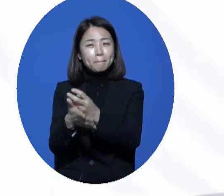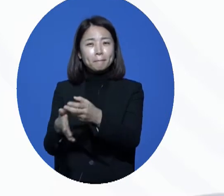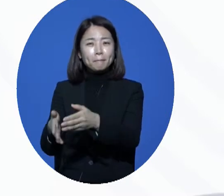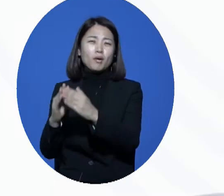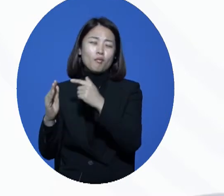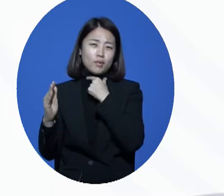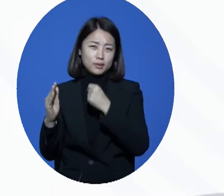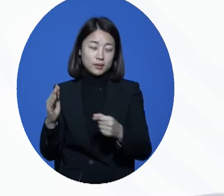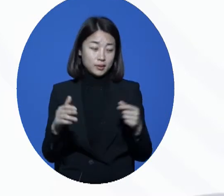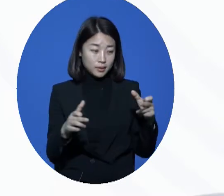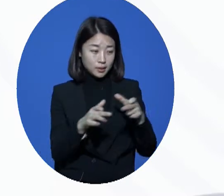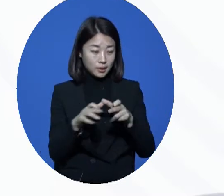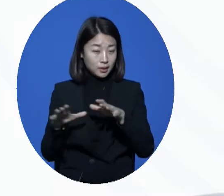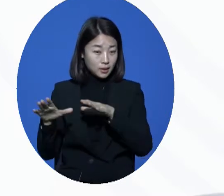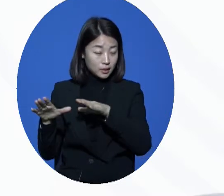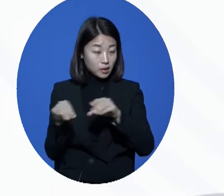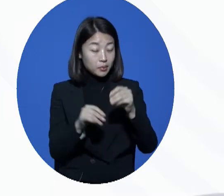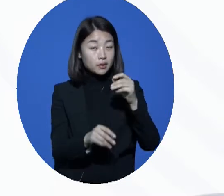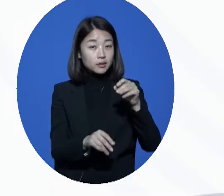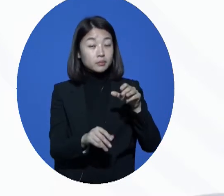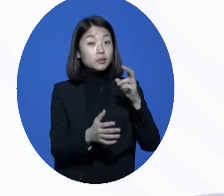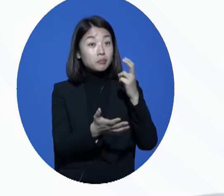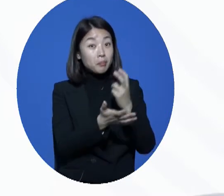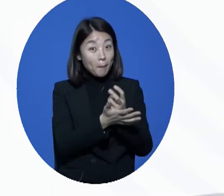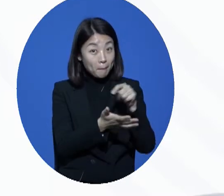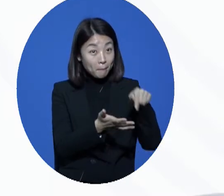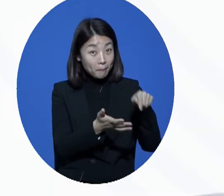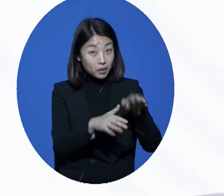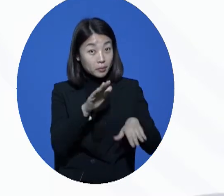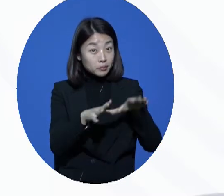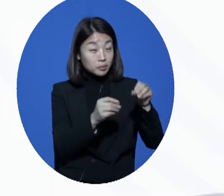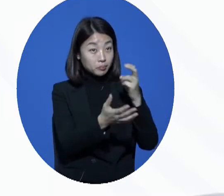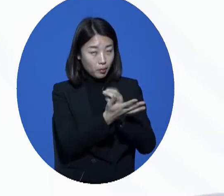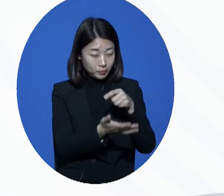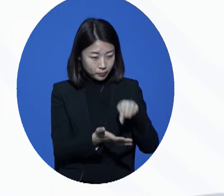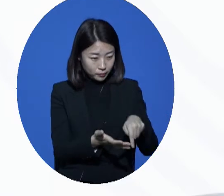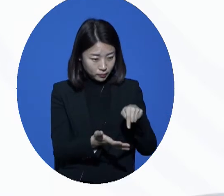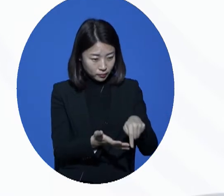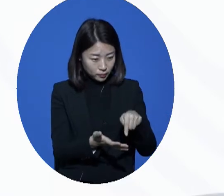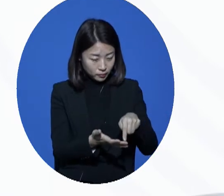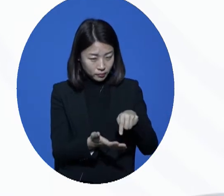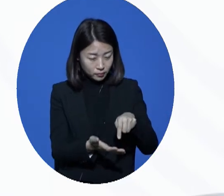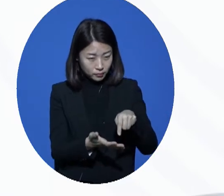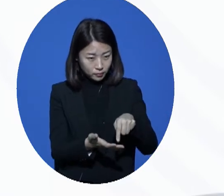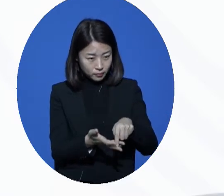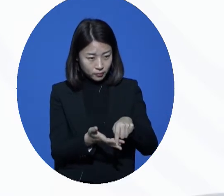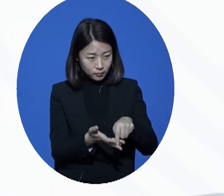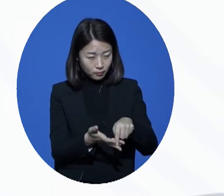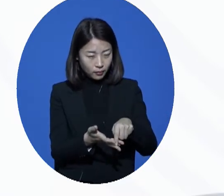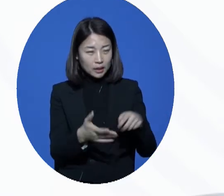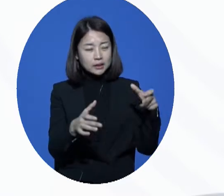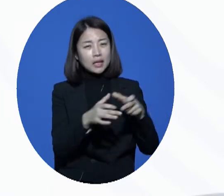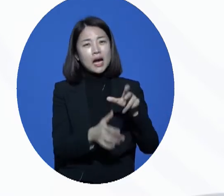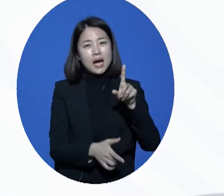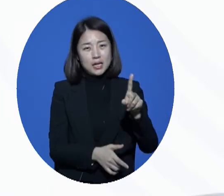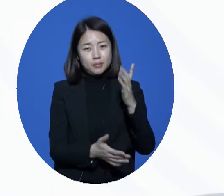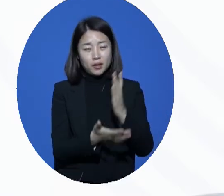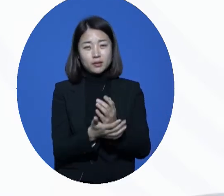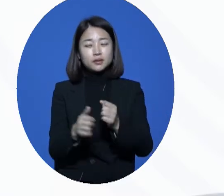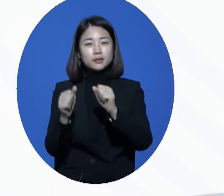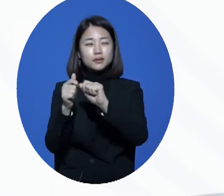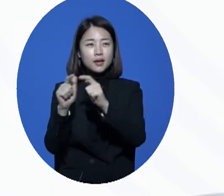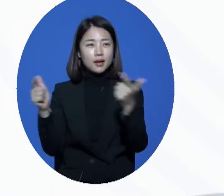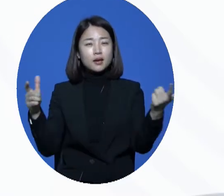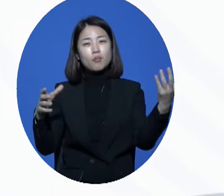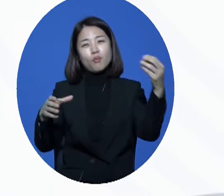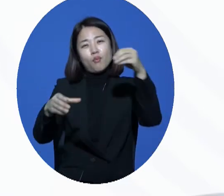차별금지법은 그 평가를 우리가 어떻게 내린다 하더라도 동정의 인식을 벗어나기 어려운 법이 될 수도